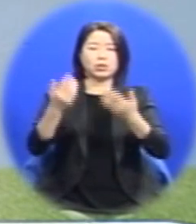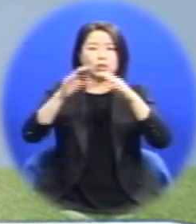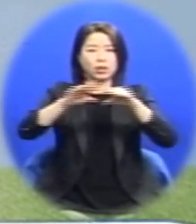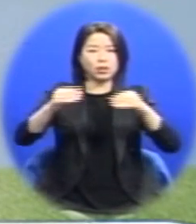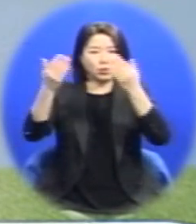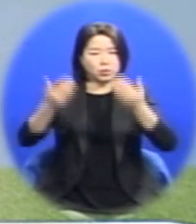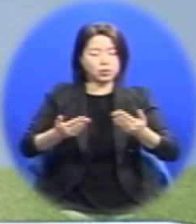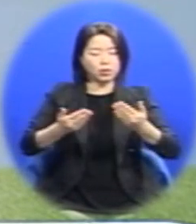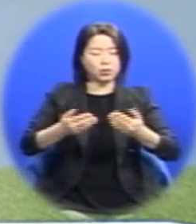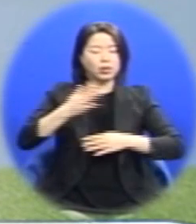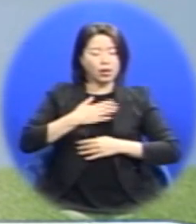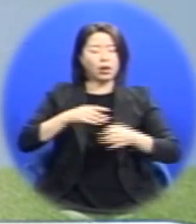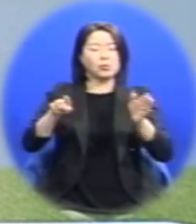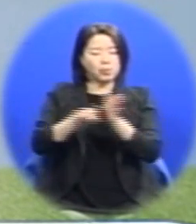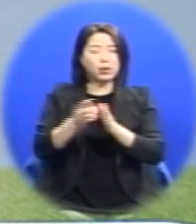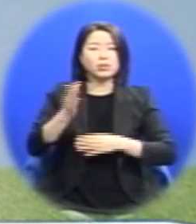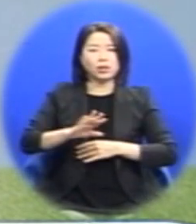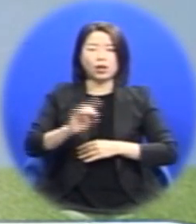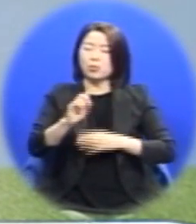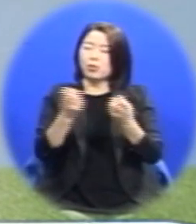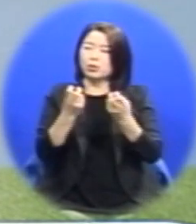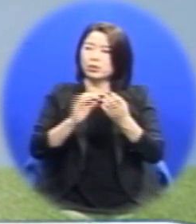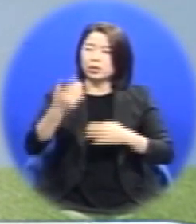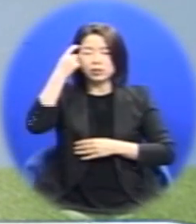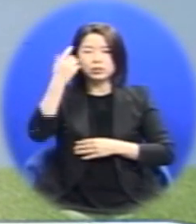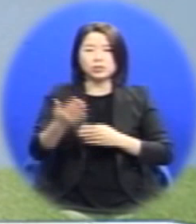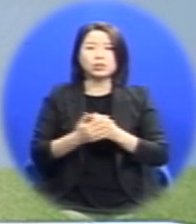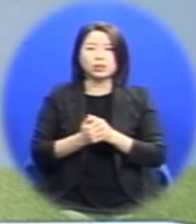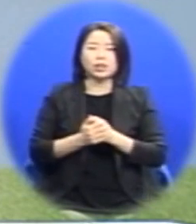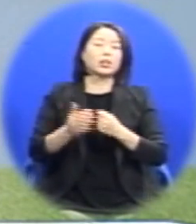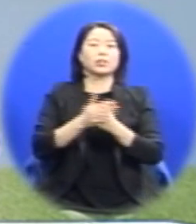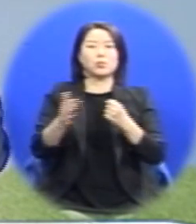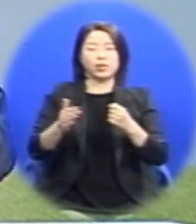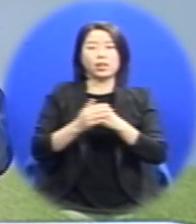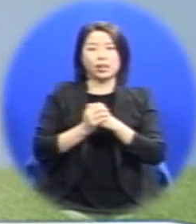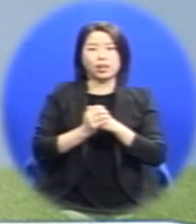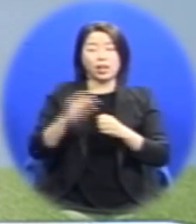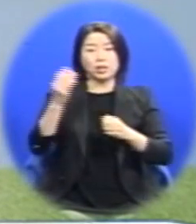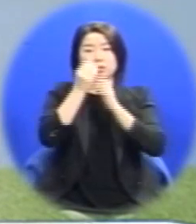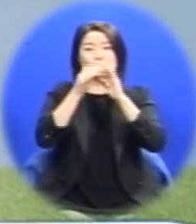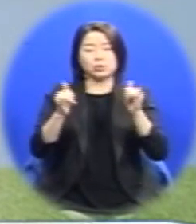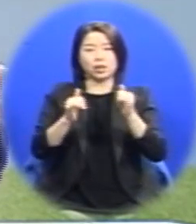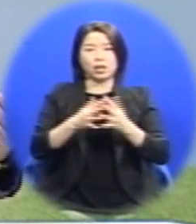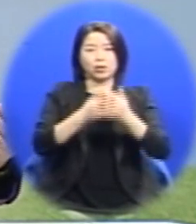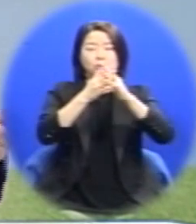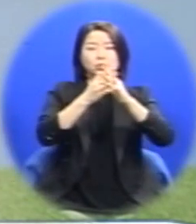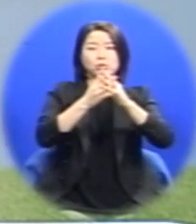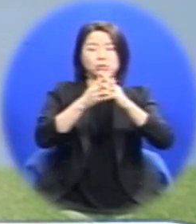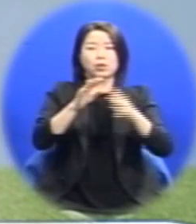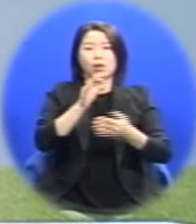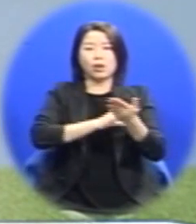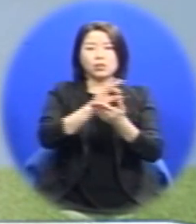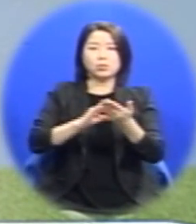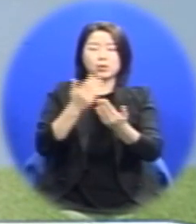주셨다고 했는데 이걸 내가 믿었는데 그럼 어떻게 해야지? 그래서 성도들에게 건축원금 해달라는 광고를